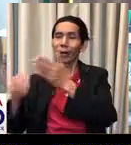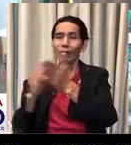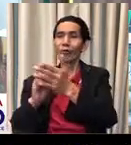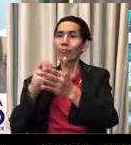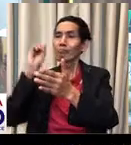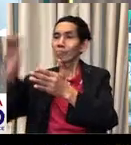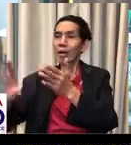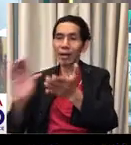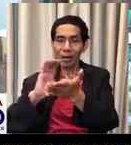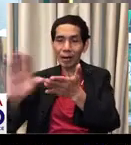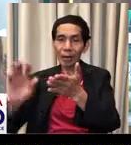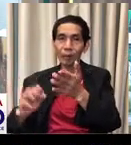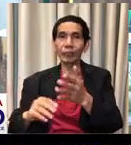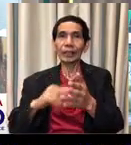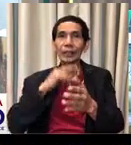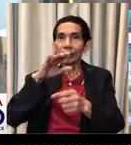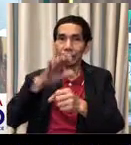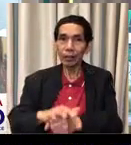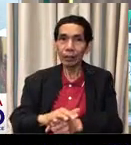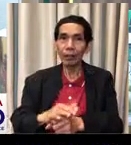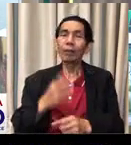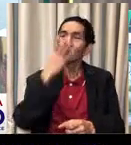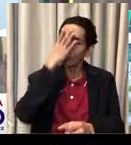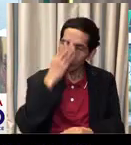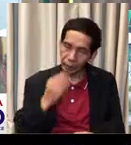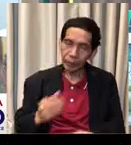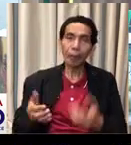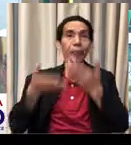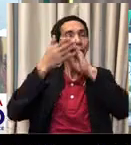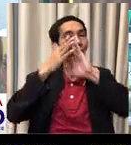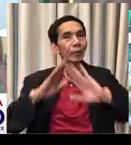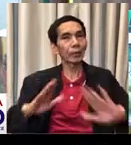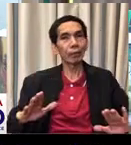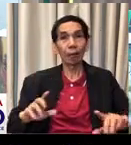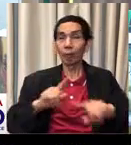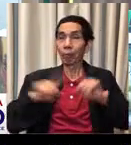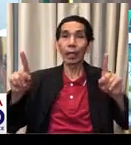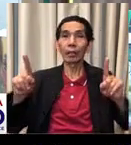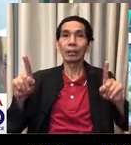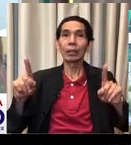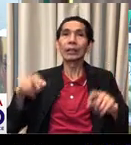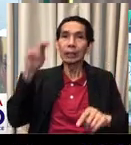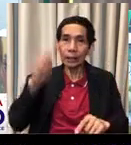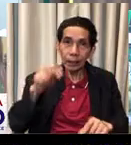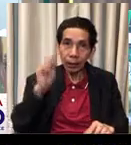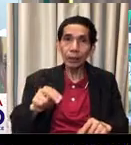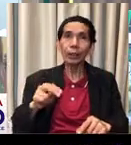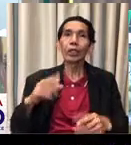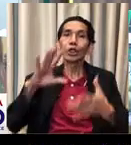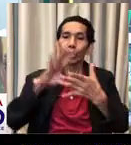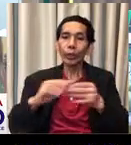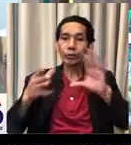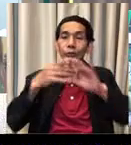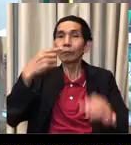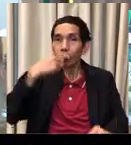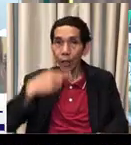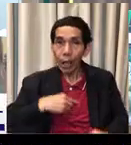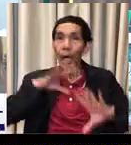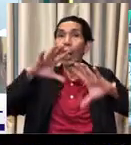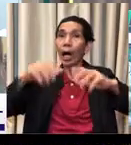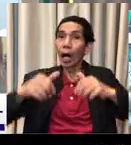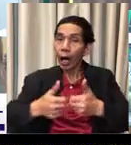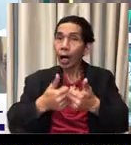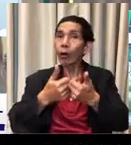Isoli nyo yung pera, hindi tayo nakapangapi, matutulog tayo ng mahimbing. Pero, kailangan mong ikwento sa akin kung